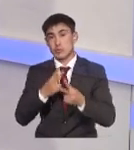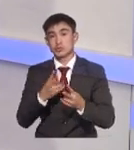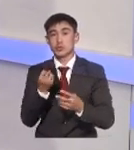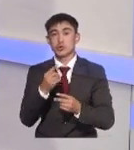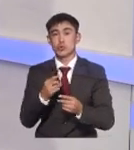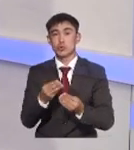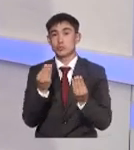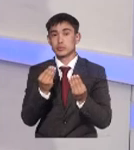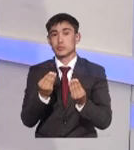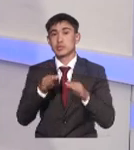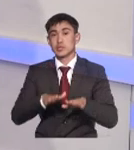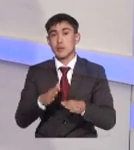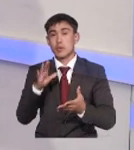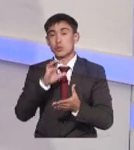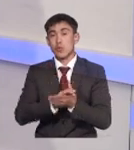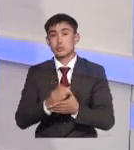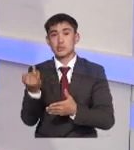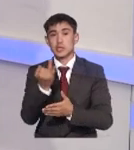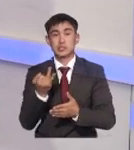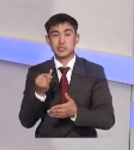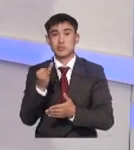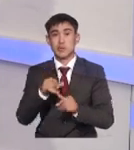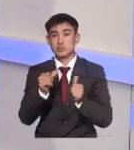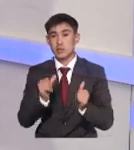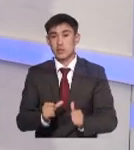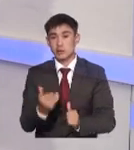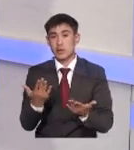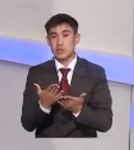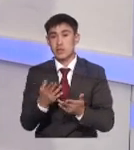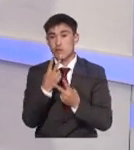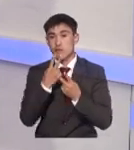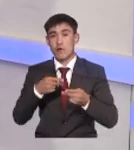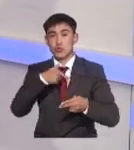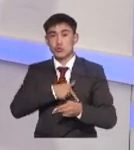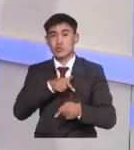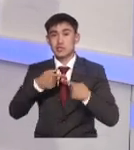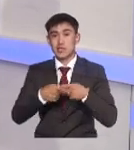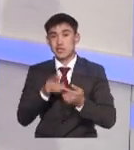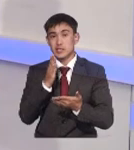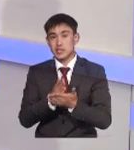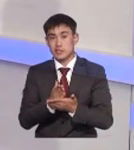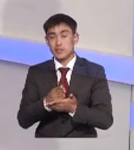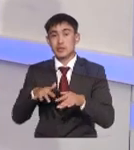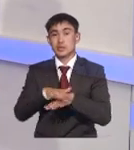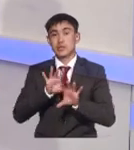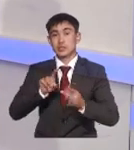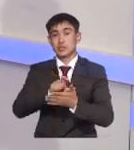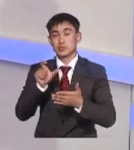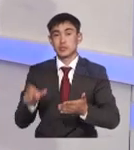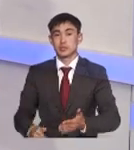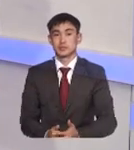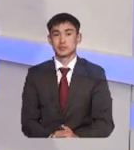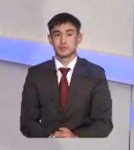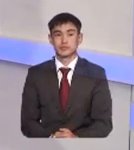ещё одну достопримечательность и познакомиться с историческими экспонатами Какие виды вооружения и техники представлены посетителям расскажет